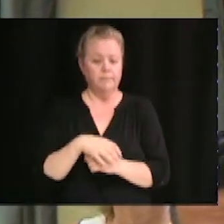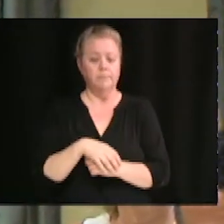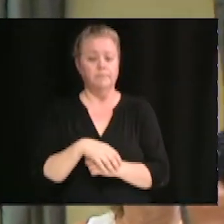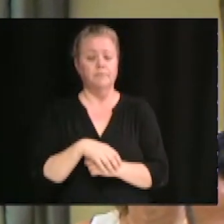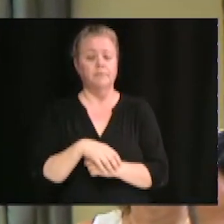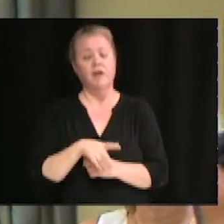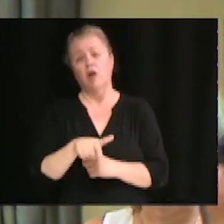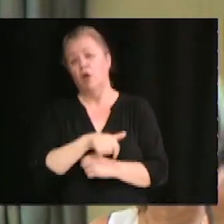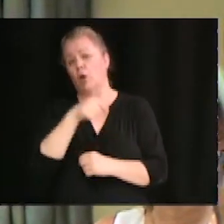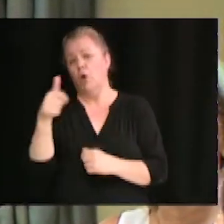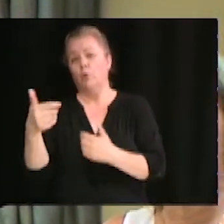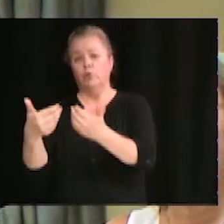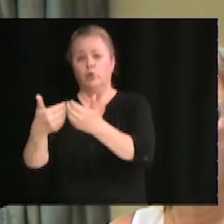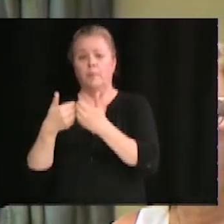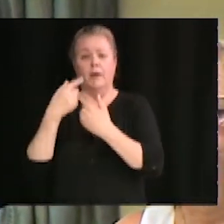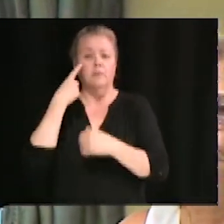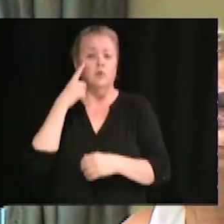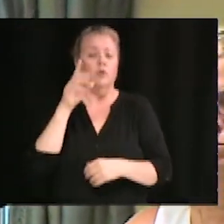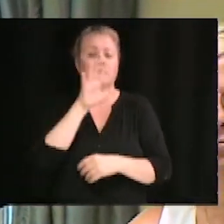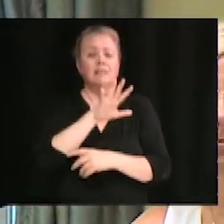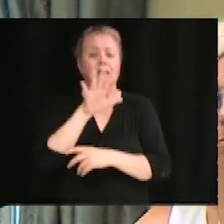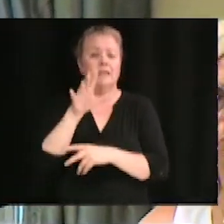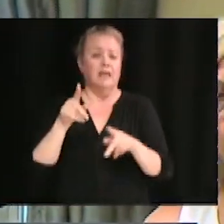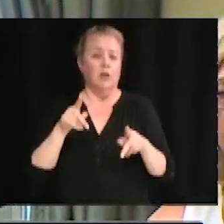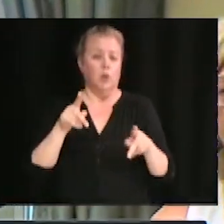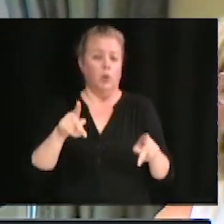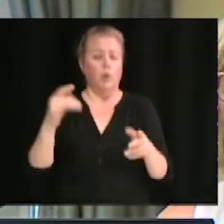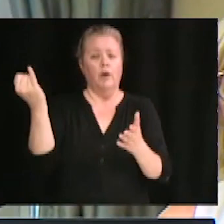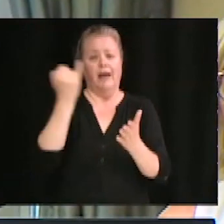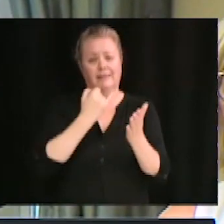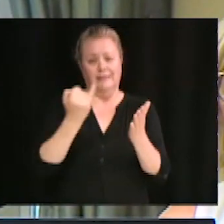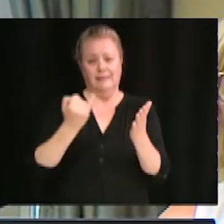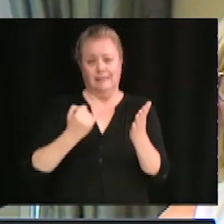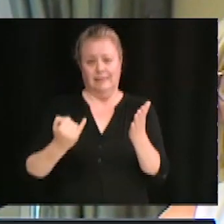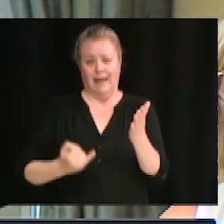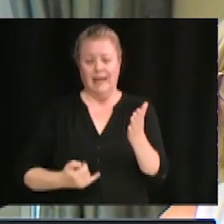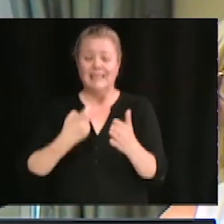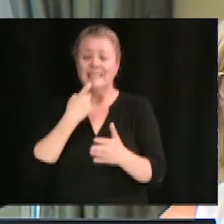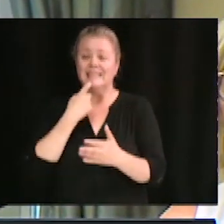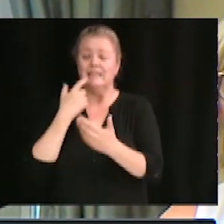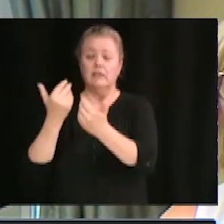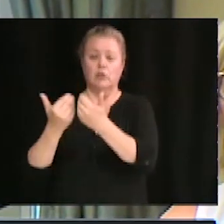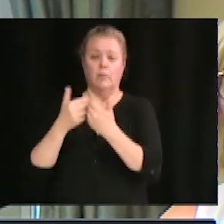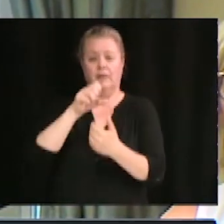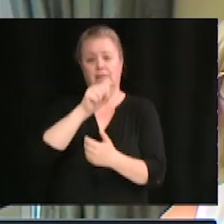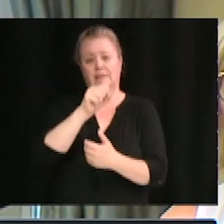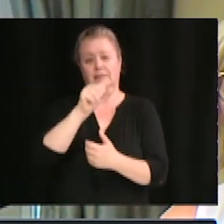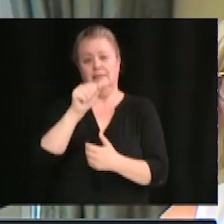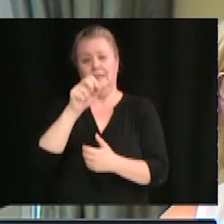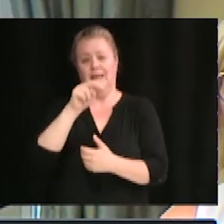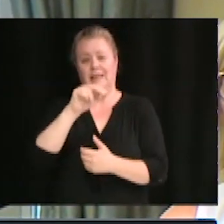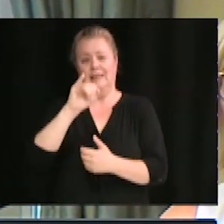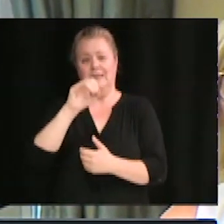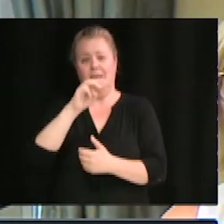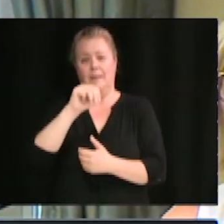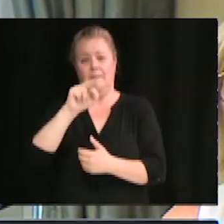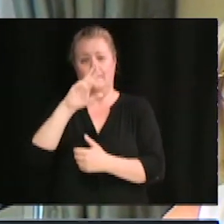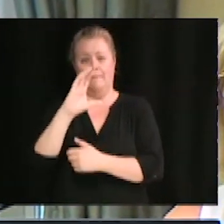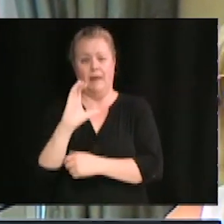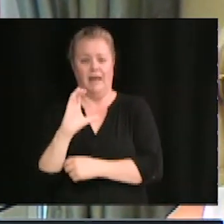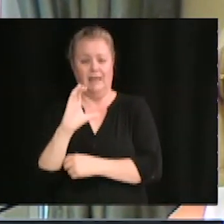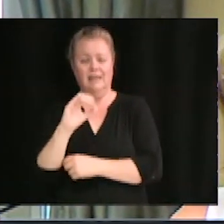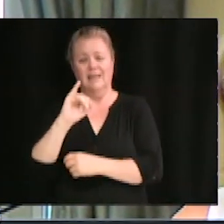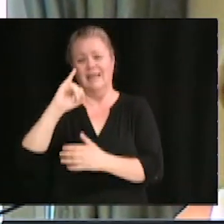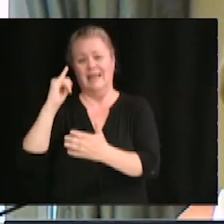Demande pour l'immeuble du 55 rue de l'Artisan, formulée par Sanimarque Inc. Dans ce cas-ci, le CCU